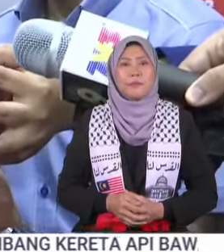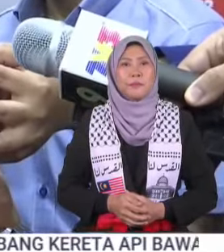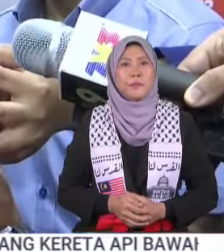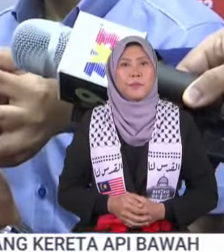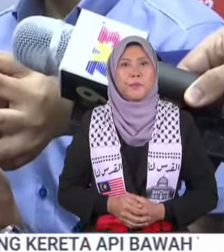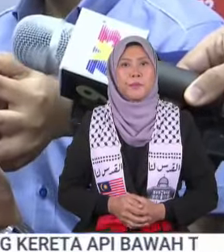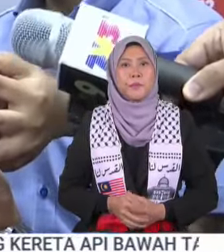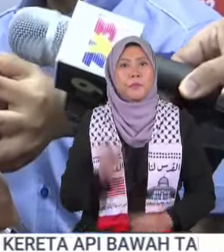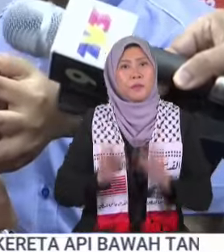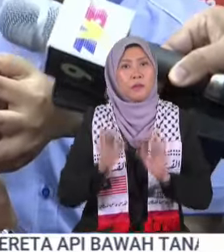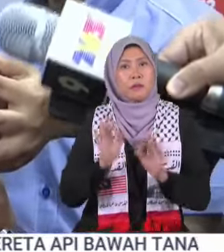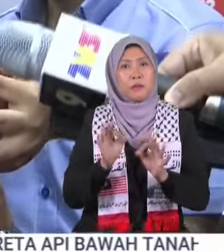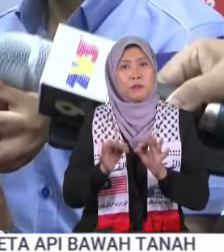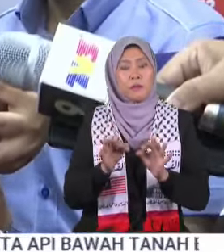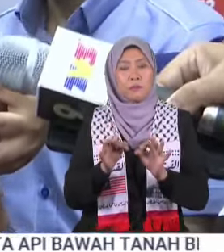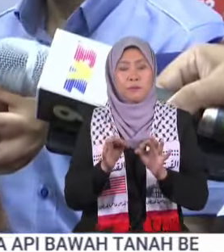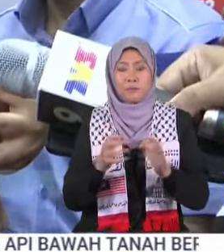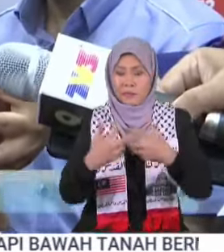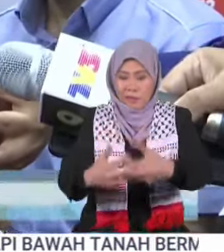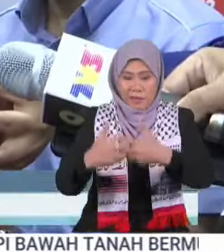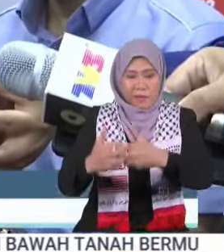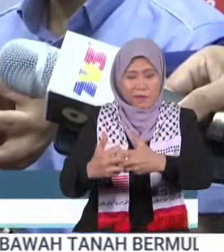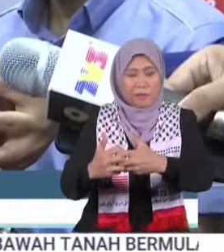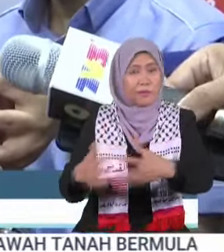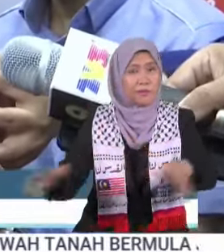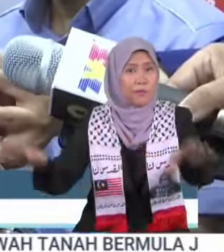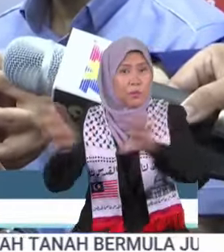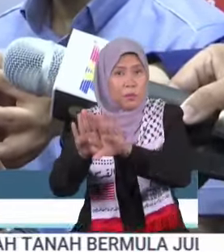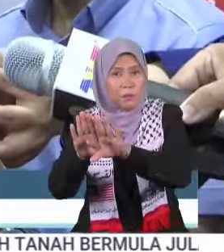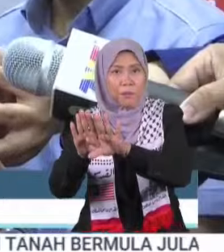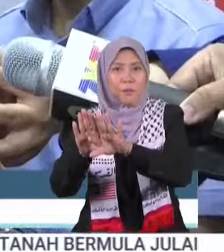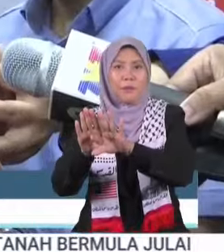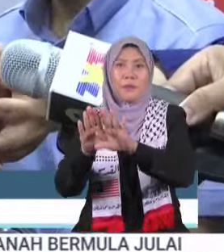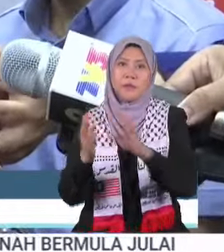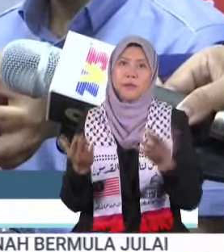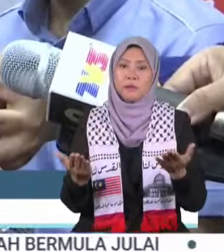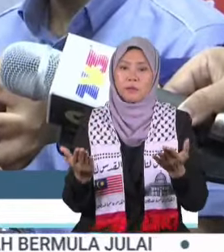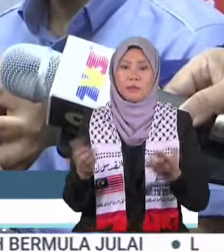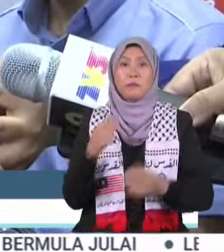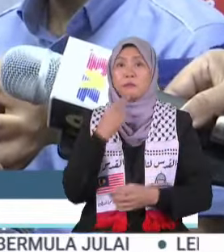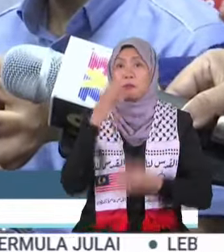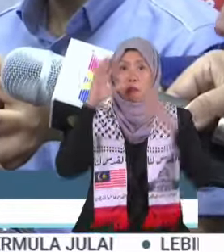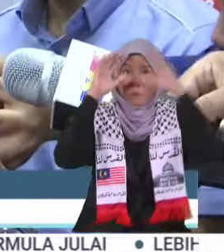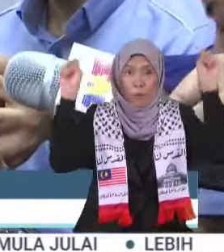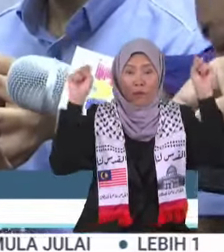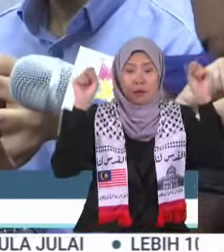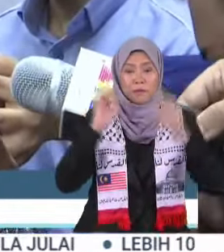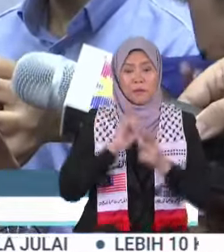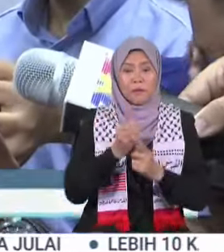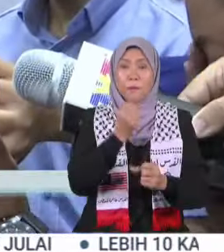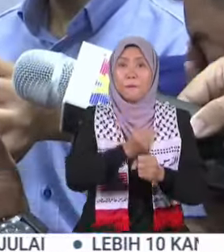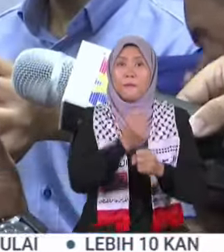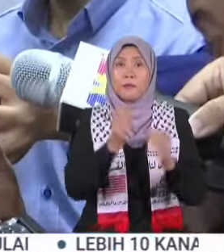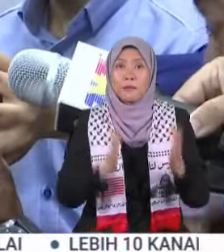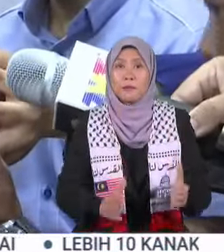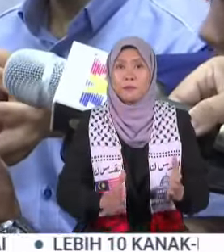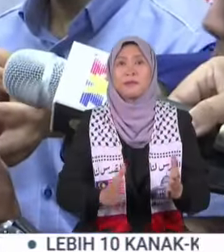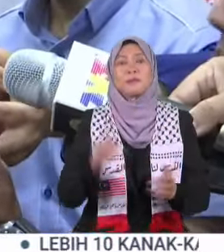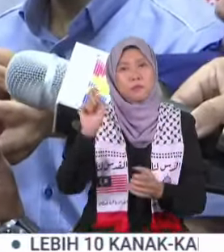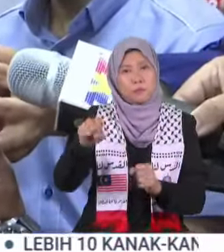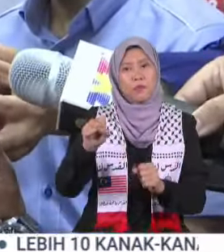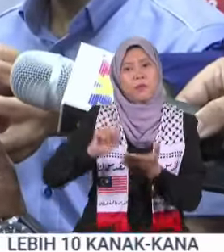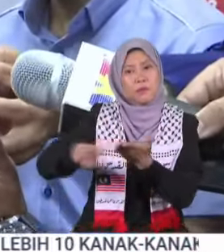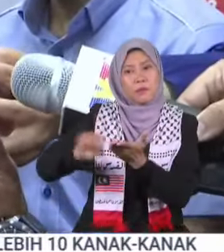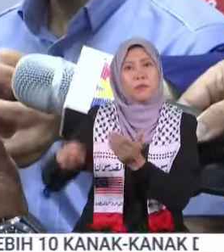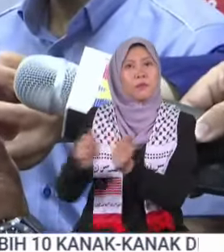dengan apa tu dia shutdown jadi saya minta supaya ada apa-apa kes sebegini sama ada majikan ataupun pekerja boleh rujuk kepada